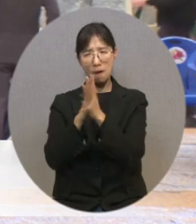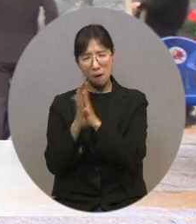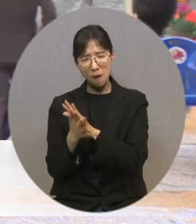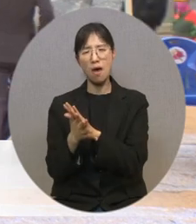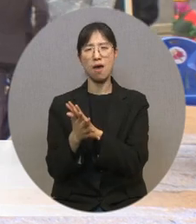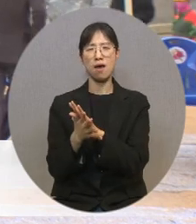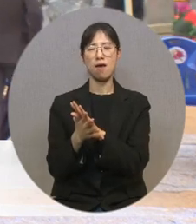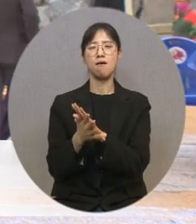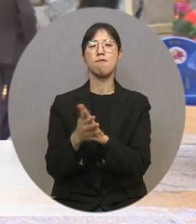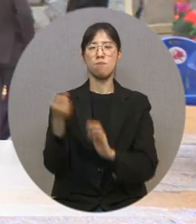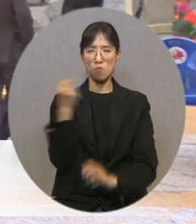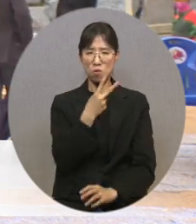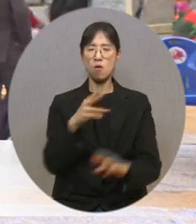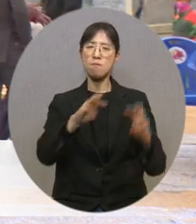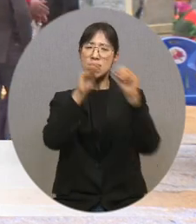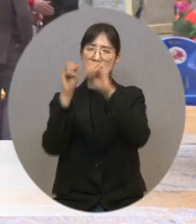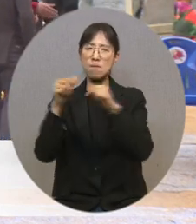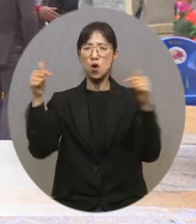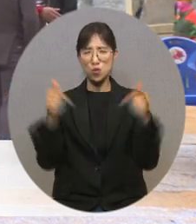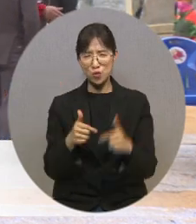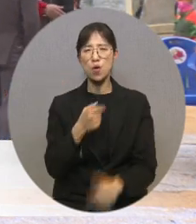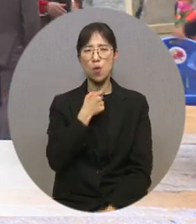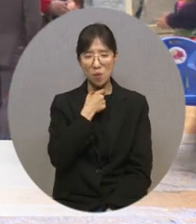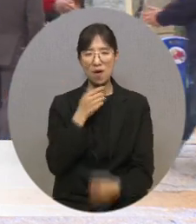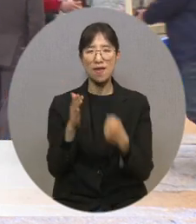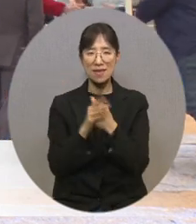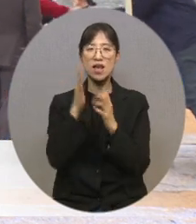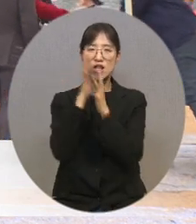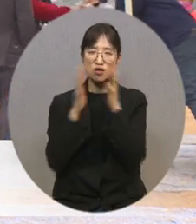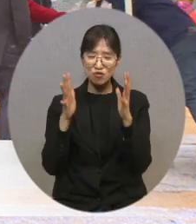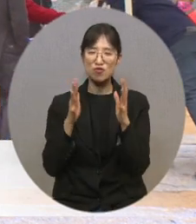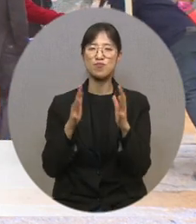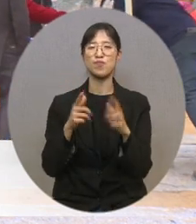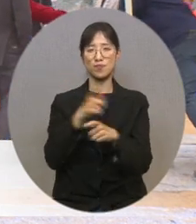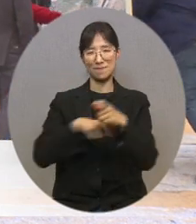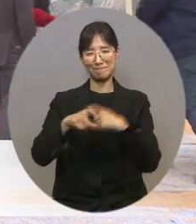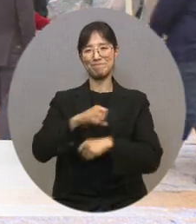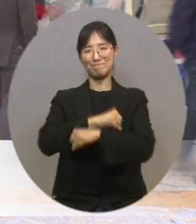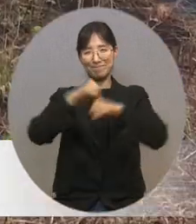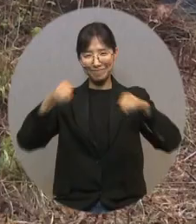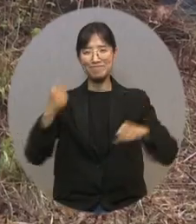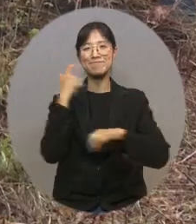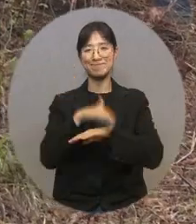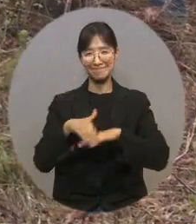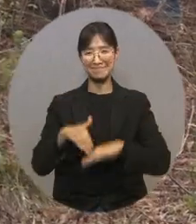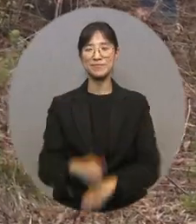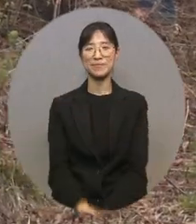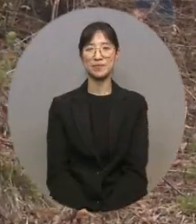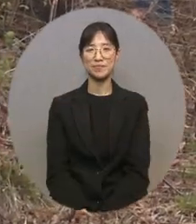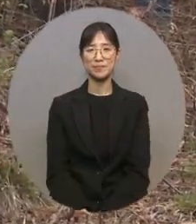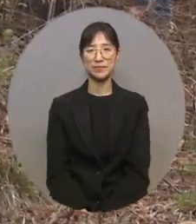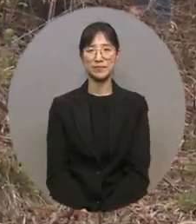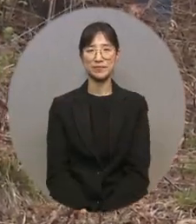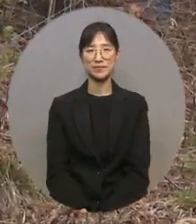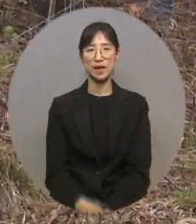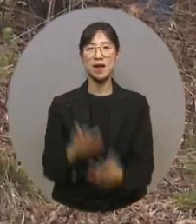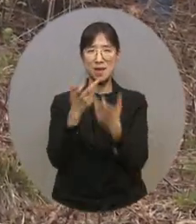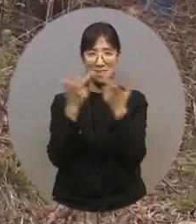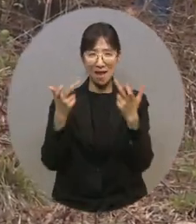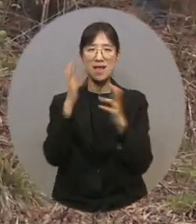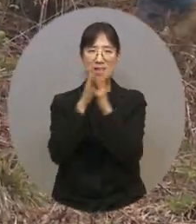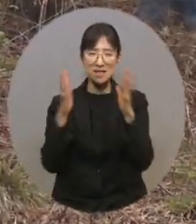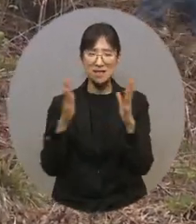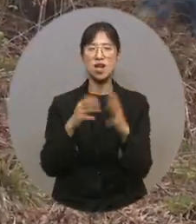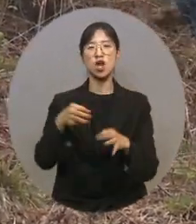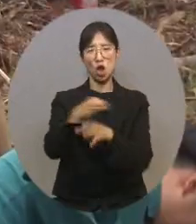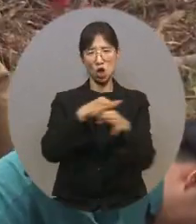미세먼지 저감을 위해 더 많은 숲과 녹지를 조성해 나가도록 하겠습니다. 정읍시는 산림의 경제적,